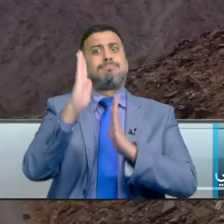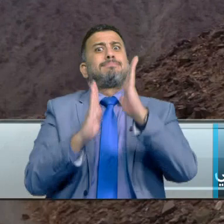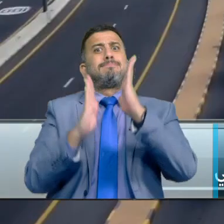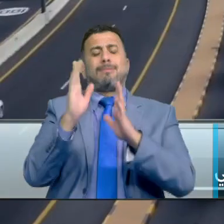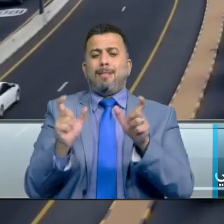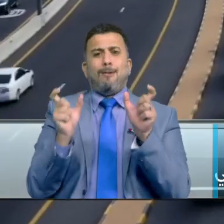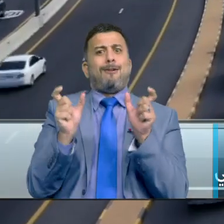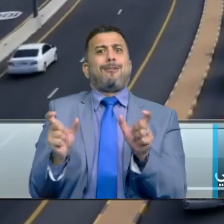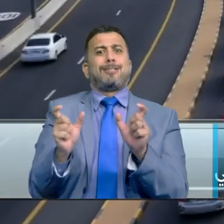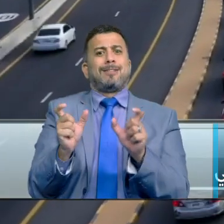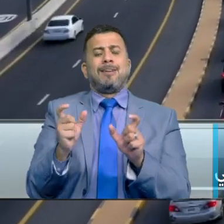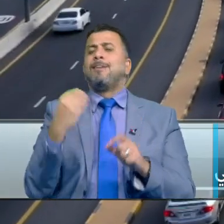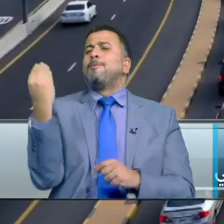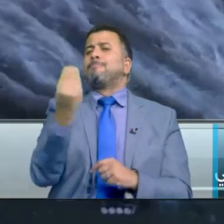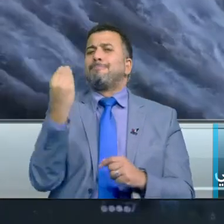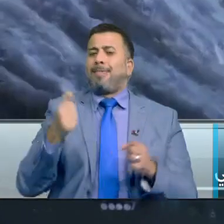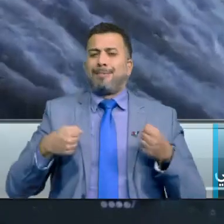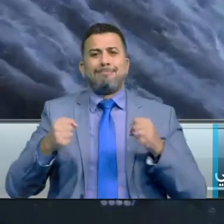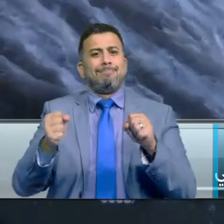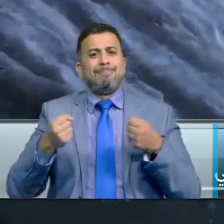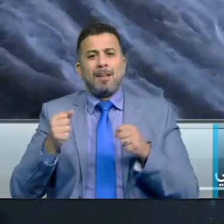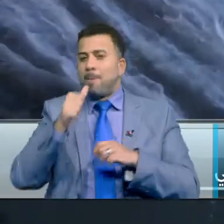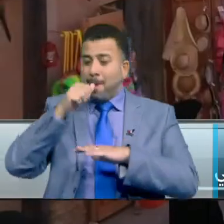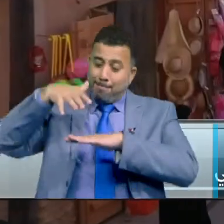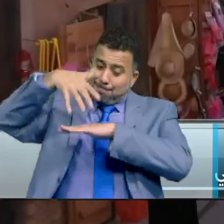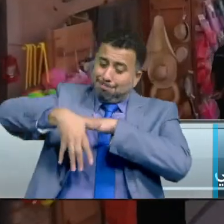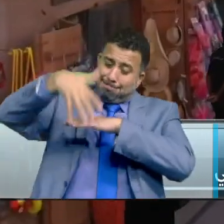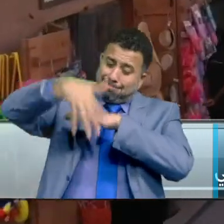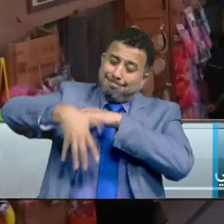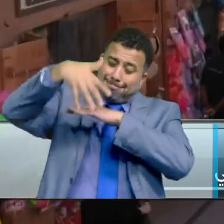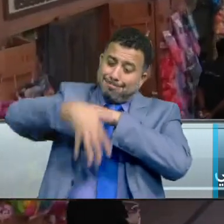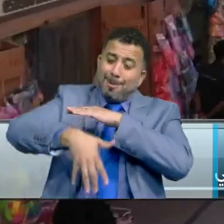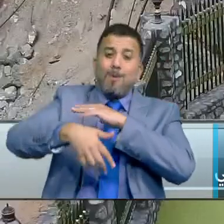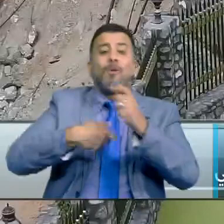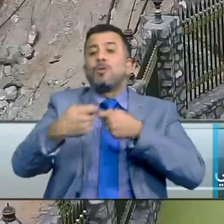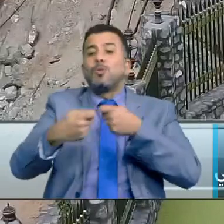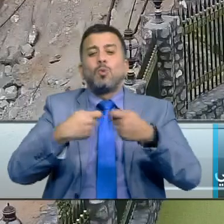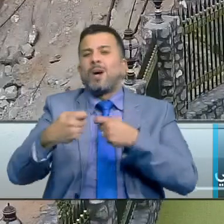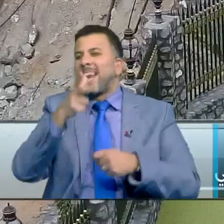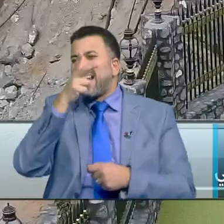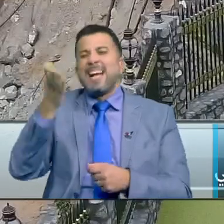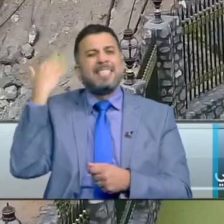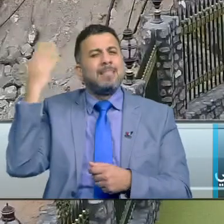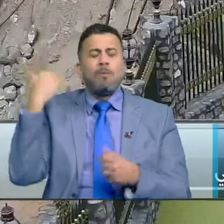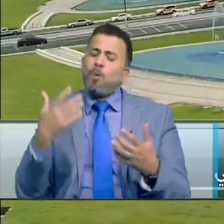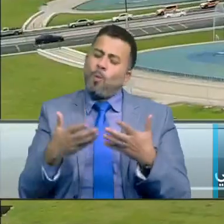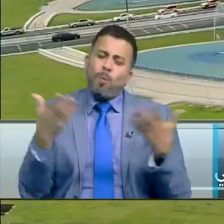وحصونها ومتنزهاتها وشلالها والسوق القديم، وحدث ولا